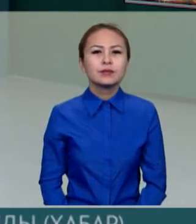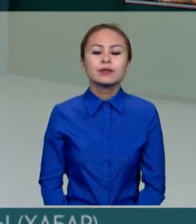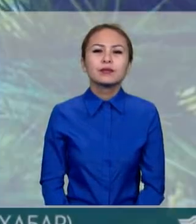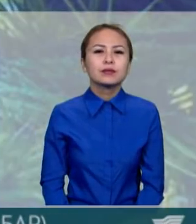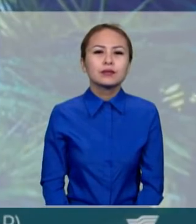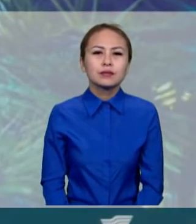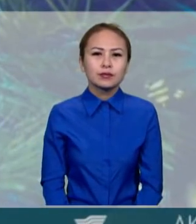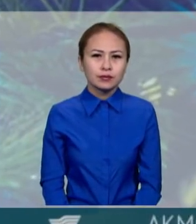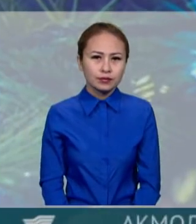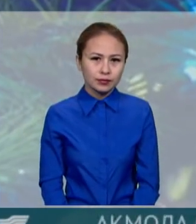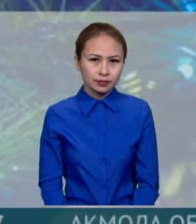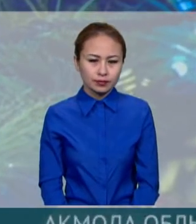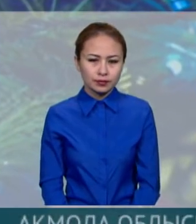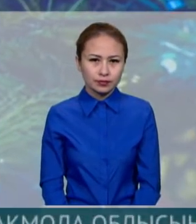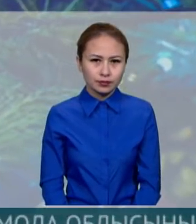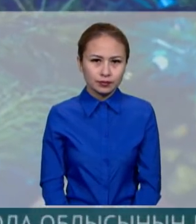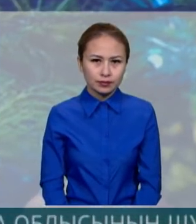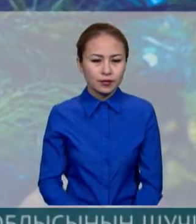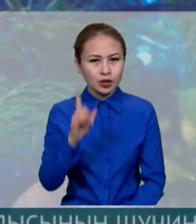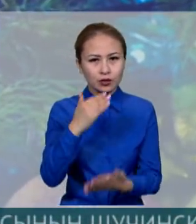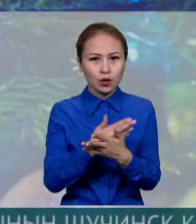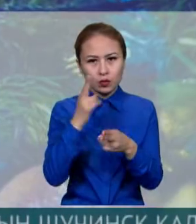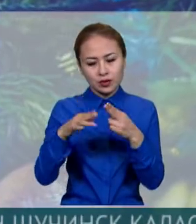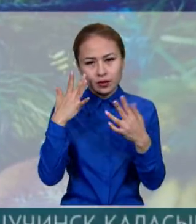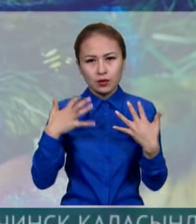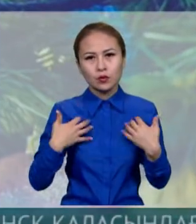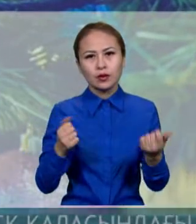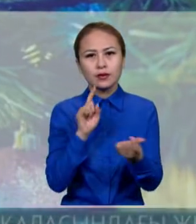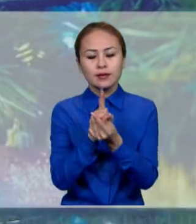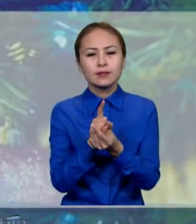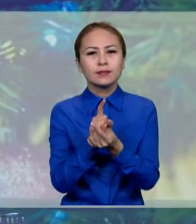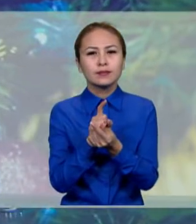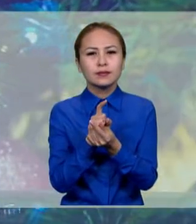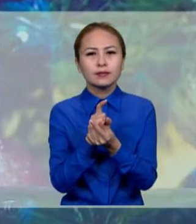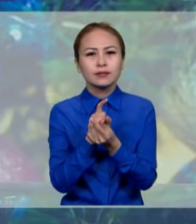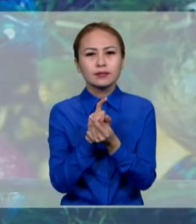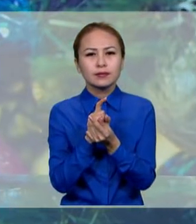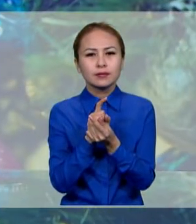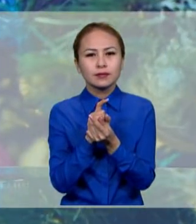Әзірге айтарымыз осы. Ден қойып тыңдағандарыңызға рахмет.